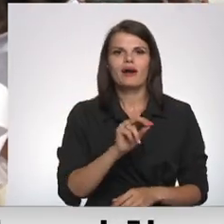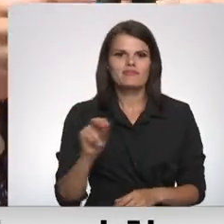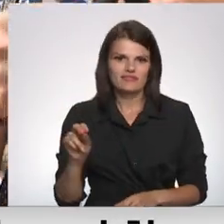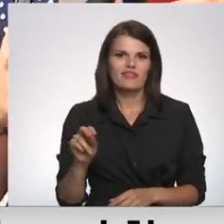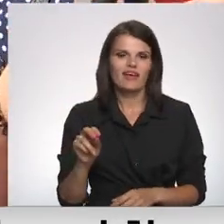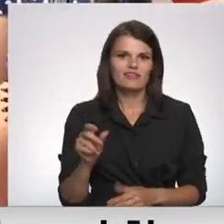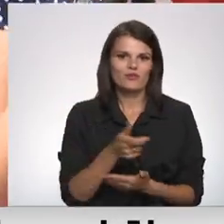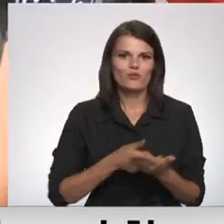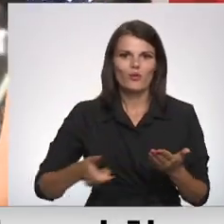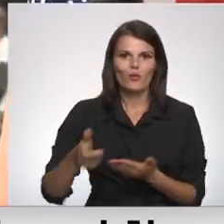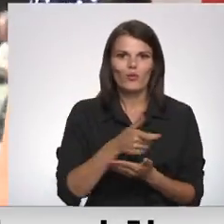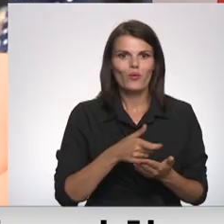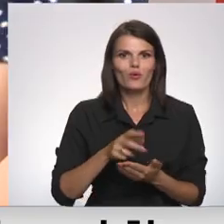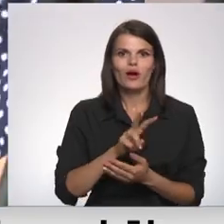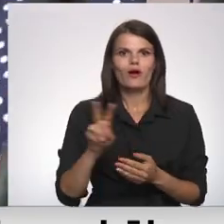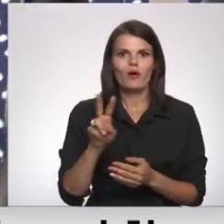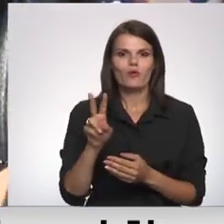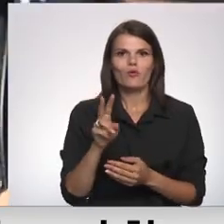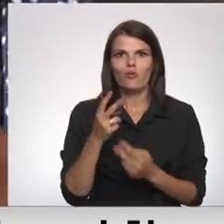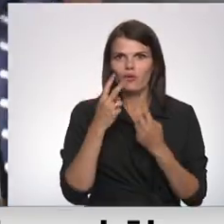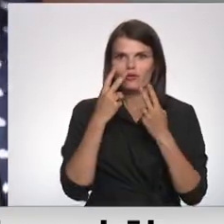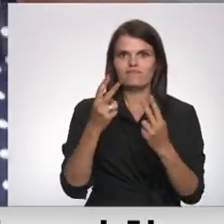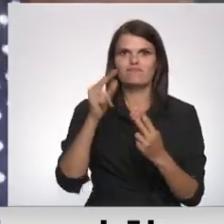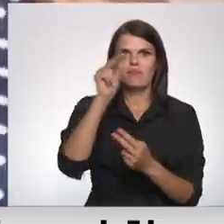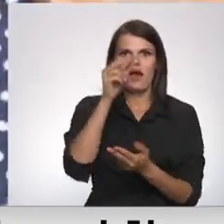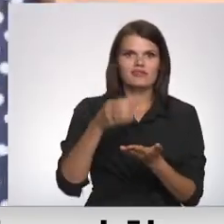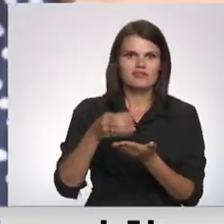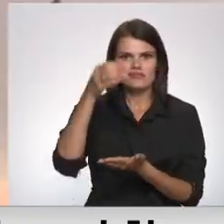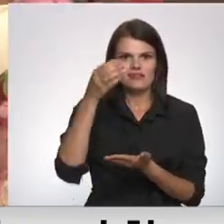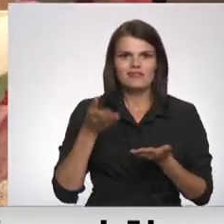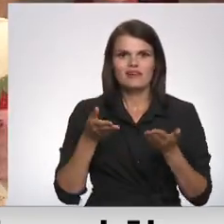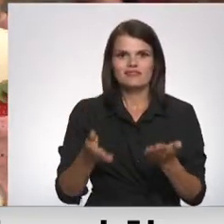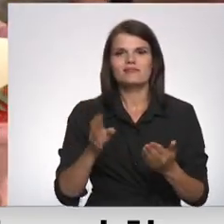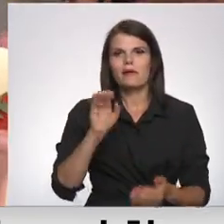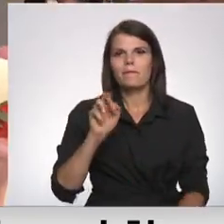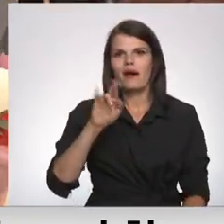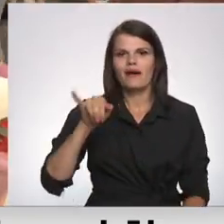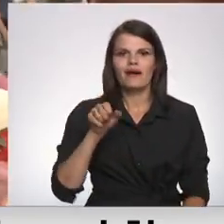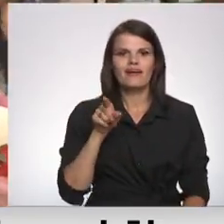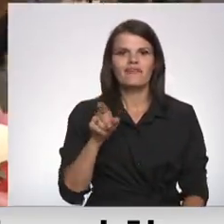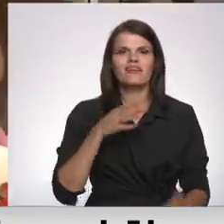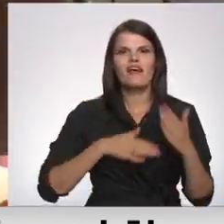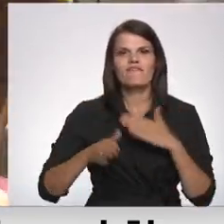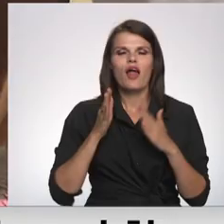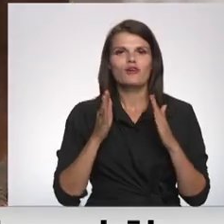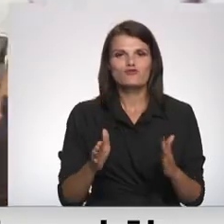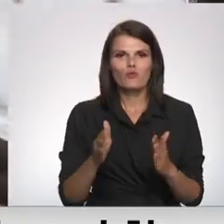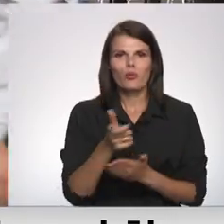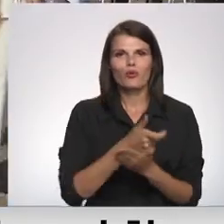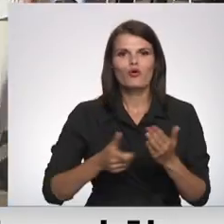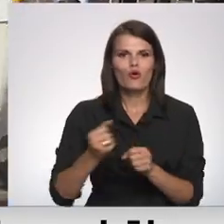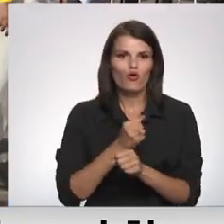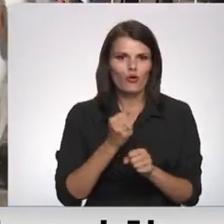Doma baznīca. Šo kūku, kuru rotā ēdama Doma baznīca, izcepusi Marija. Viņa vēlas kļūt par konditori.